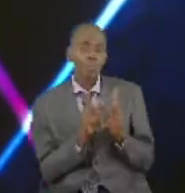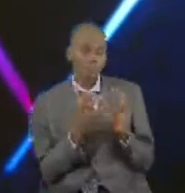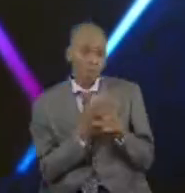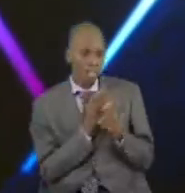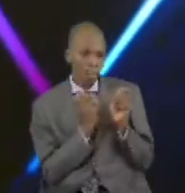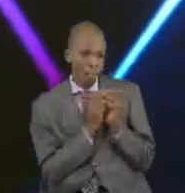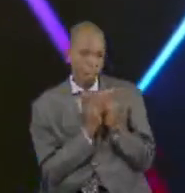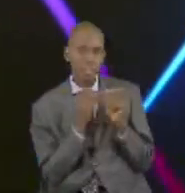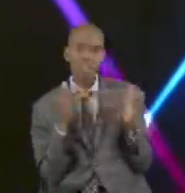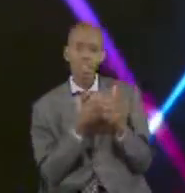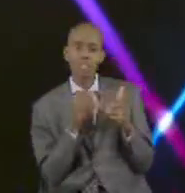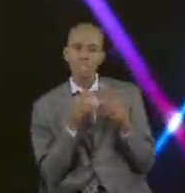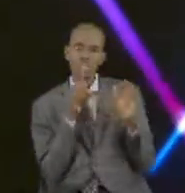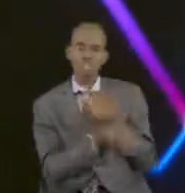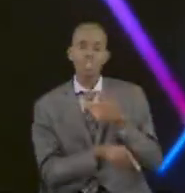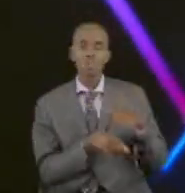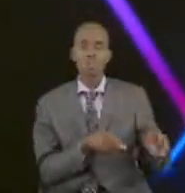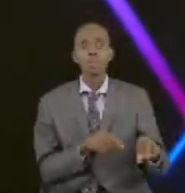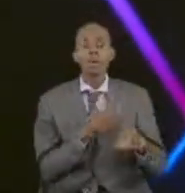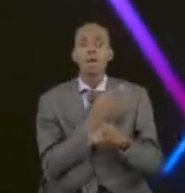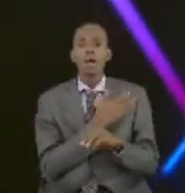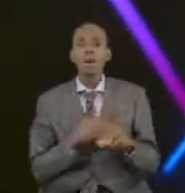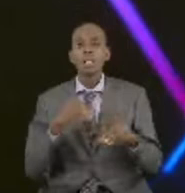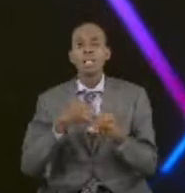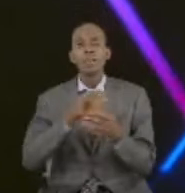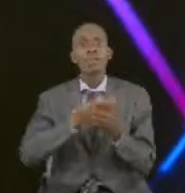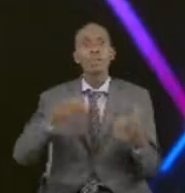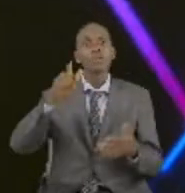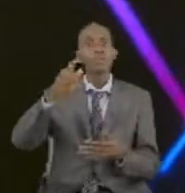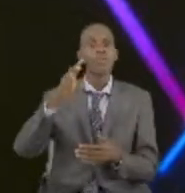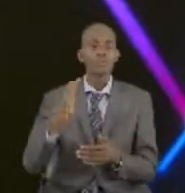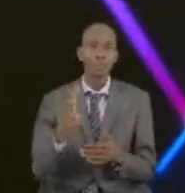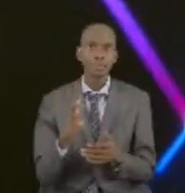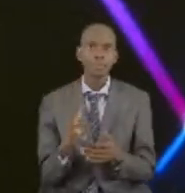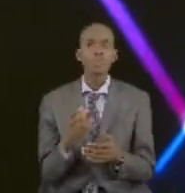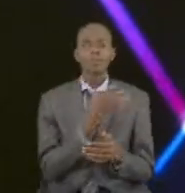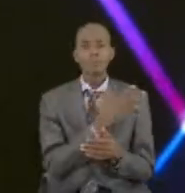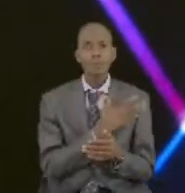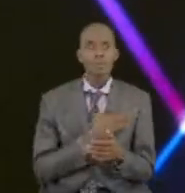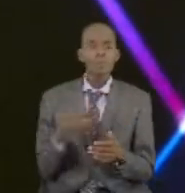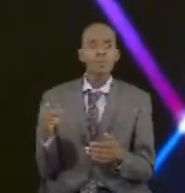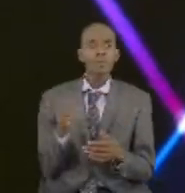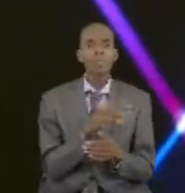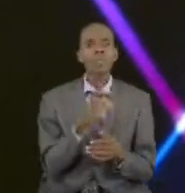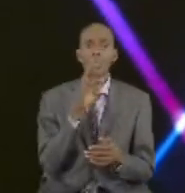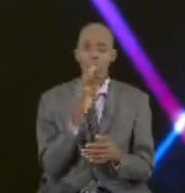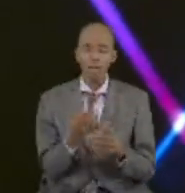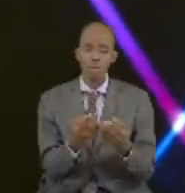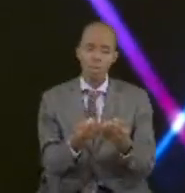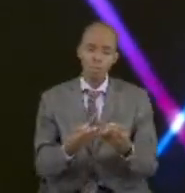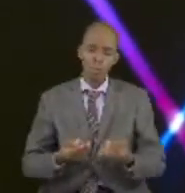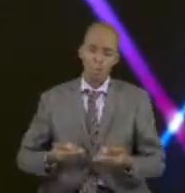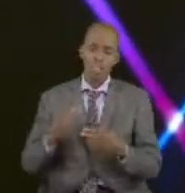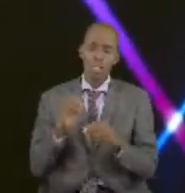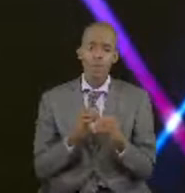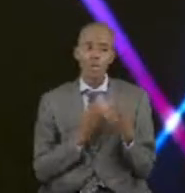concerter pour le tuer et leurs complots parvint le conte propres vins à la connaissance